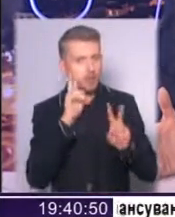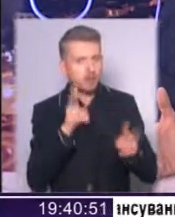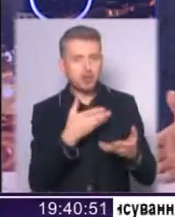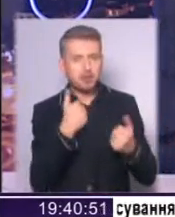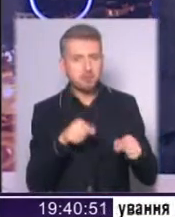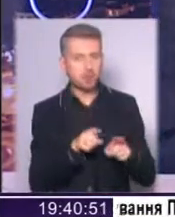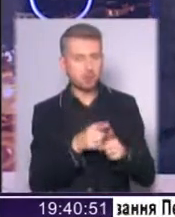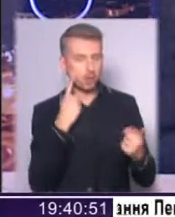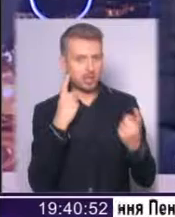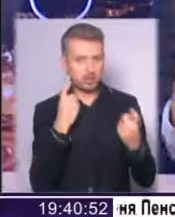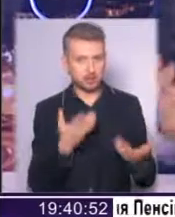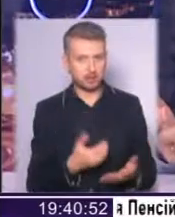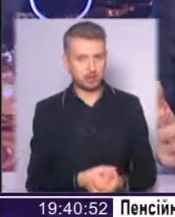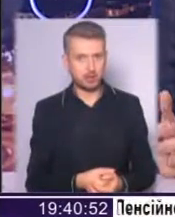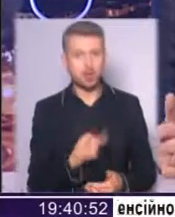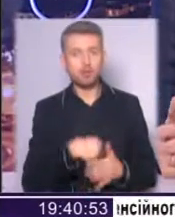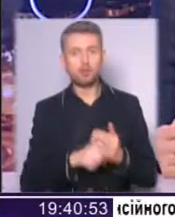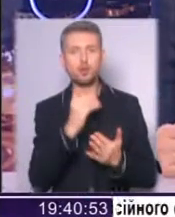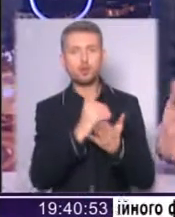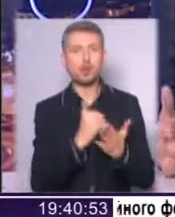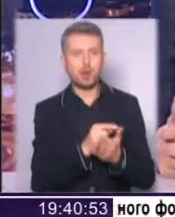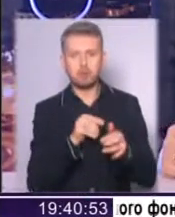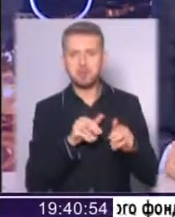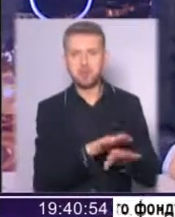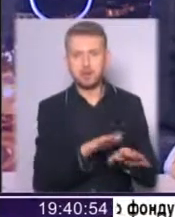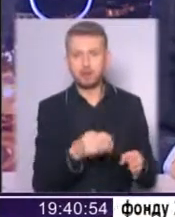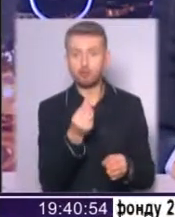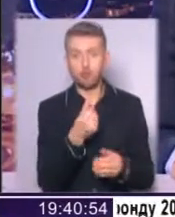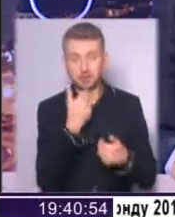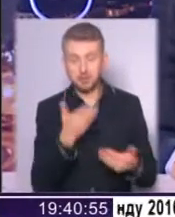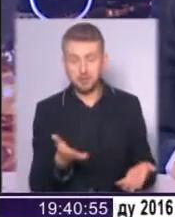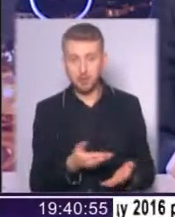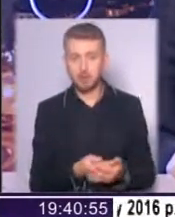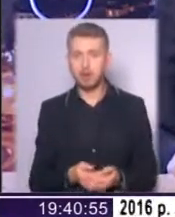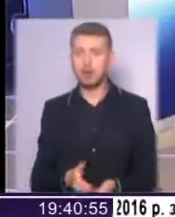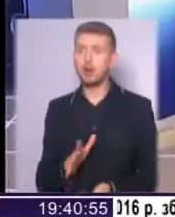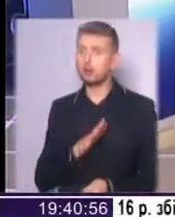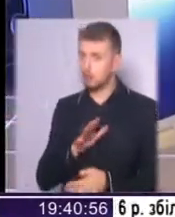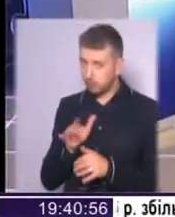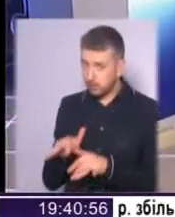наприклад, для молодих сімей на житло. Тобто, скільки видала держава за